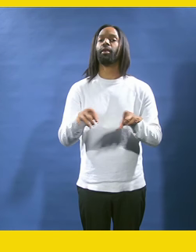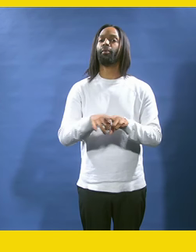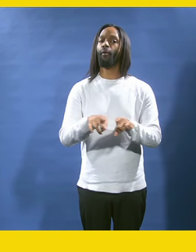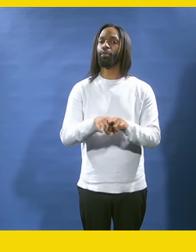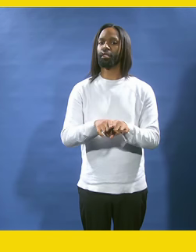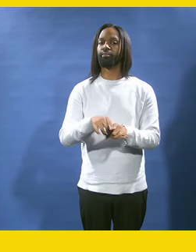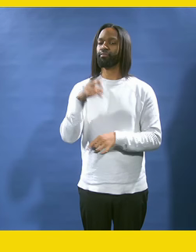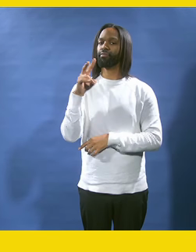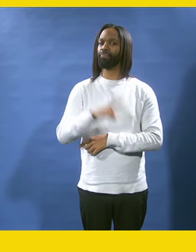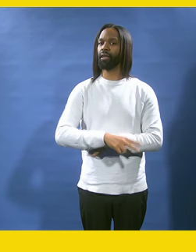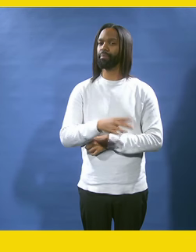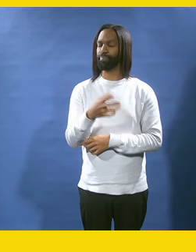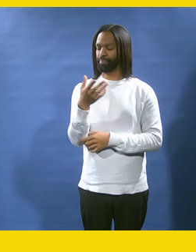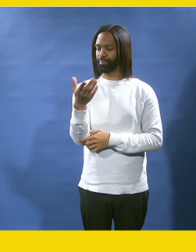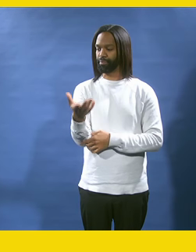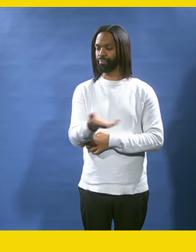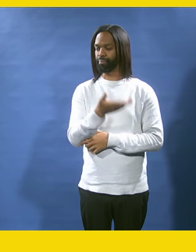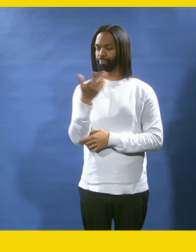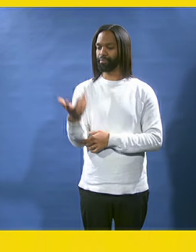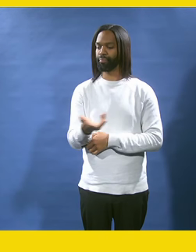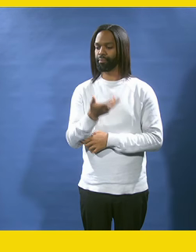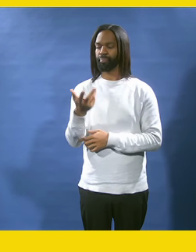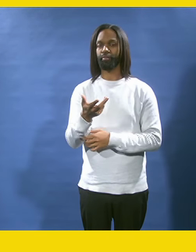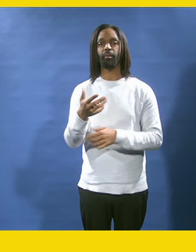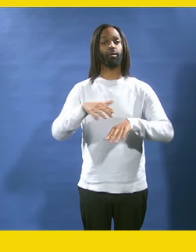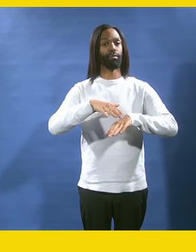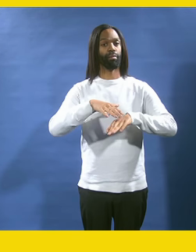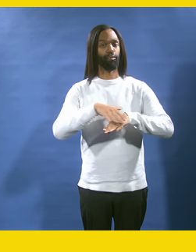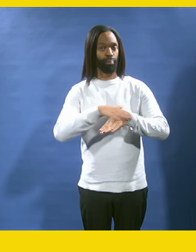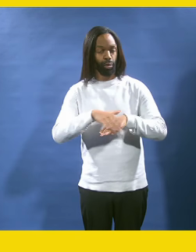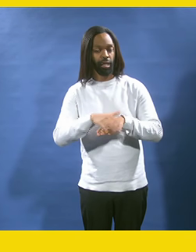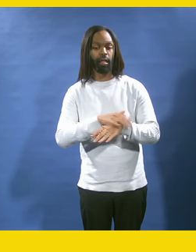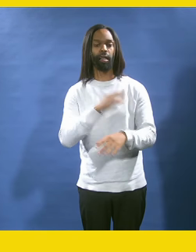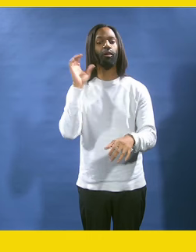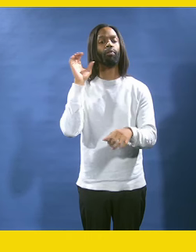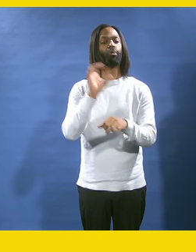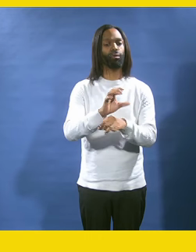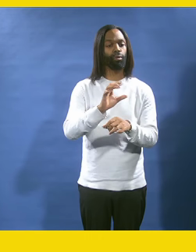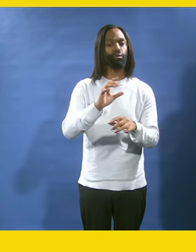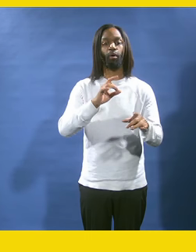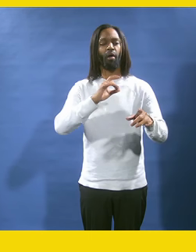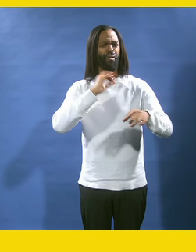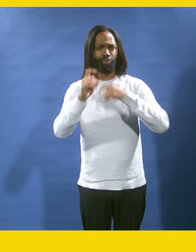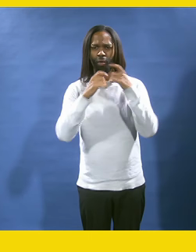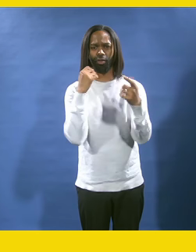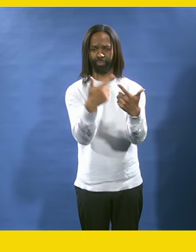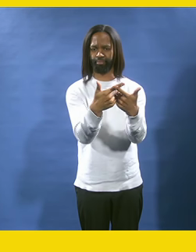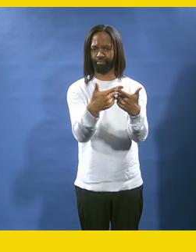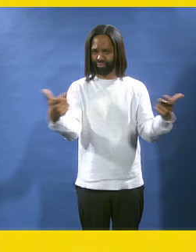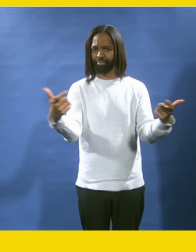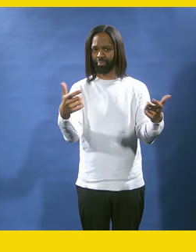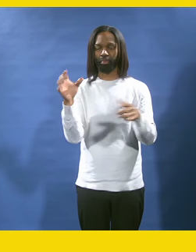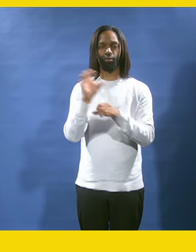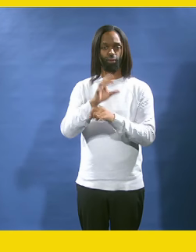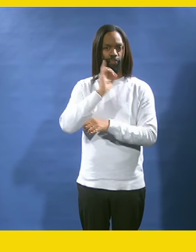de mettre en place des politiques de lutte contre les violences, contre les formes de toutes les violences à l'endroit des